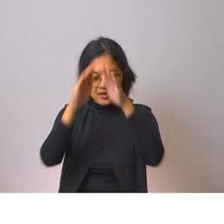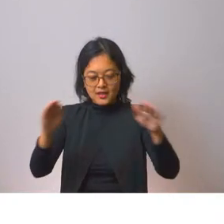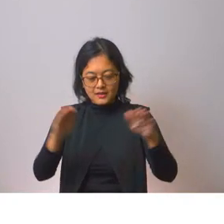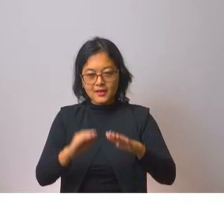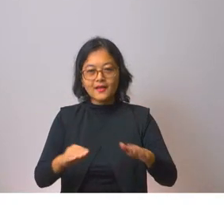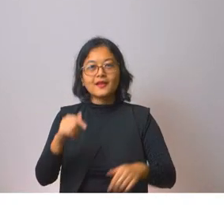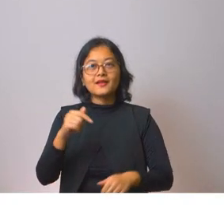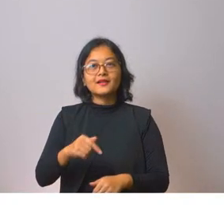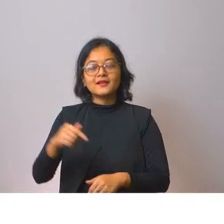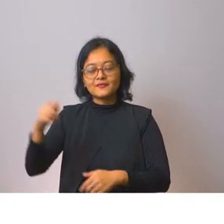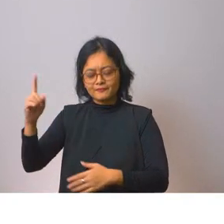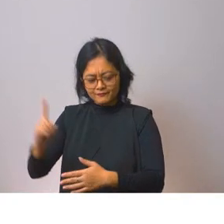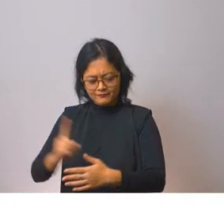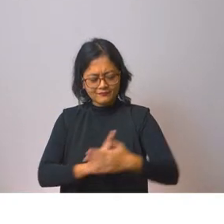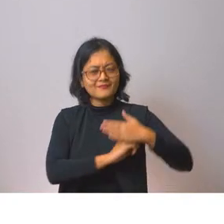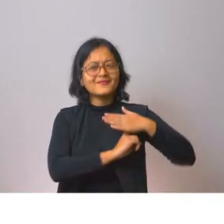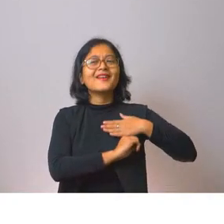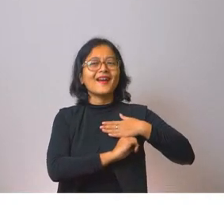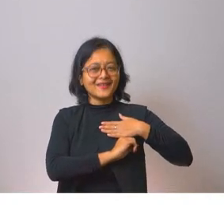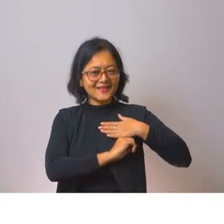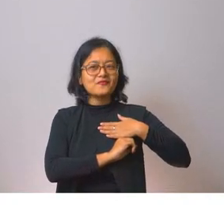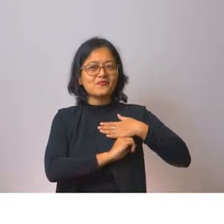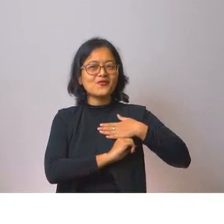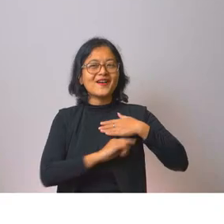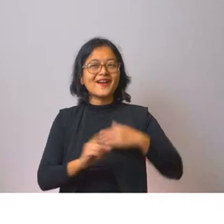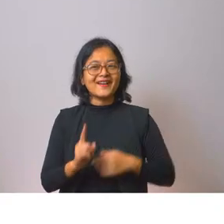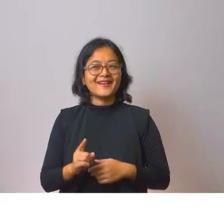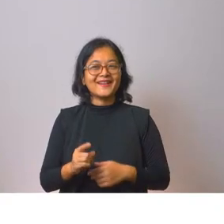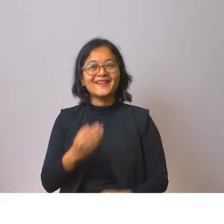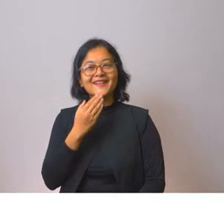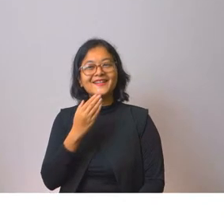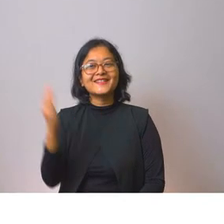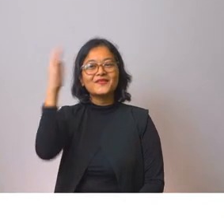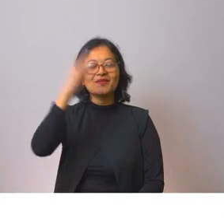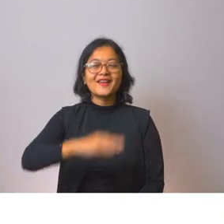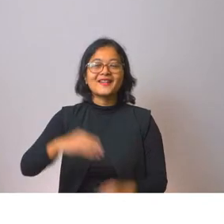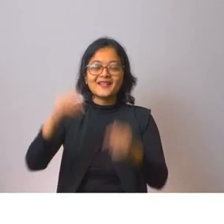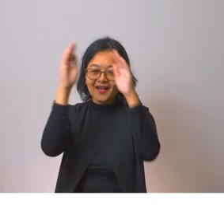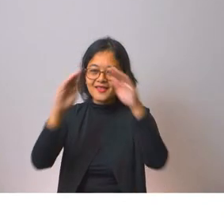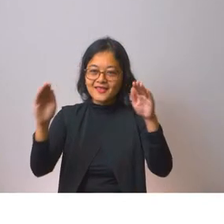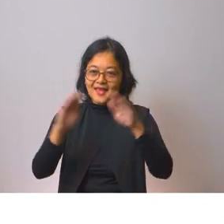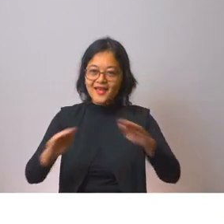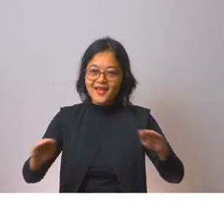hatimu. Selamat Hari Natal semuanya.